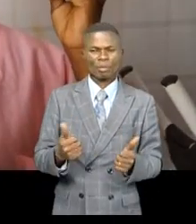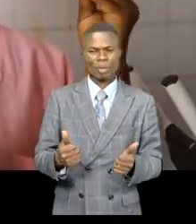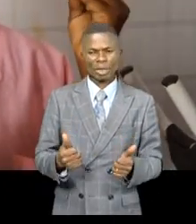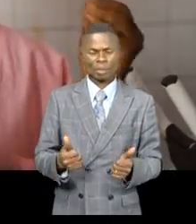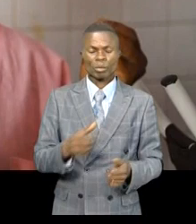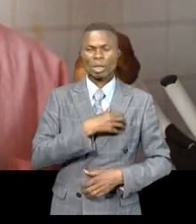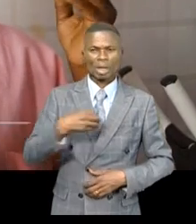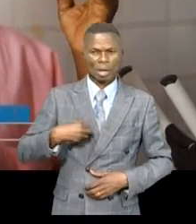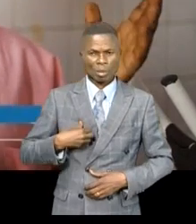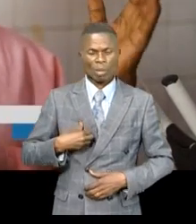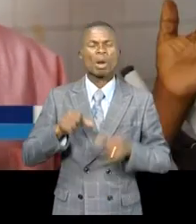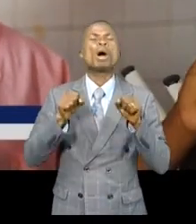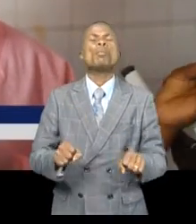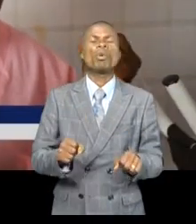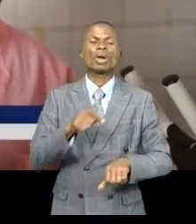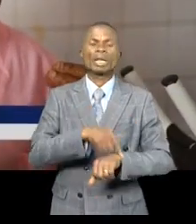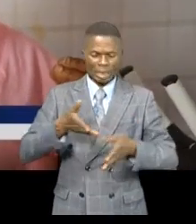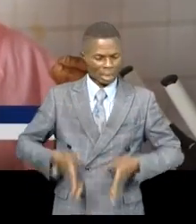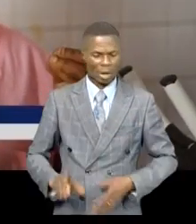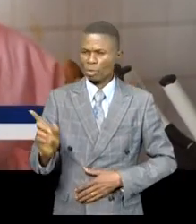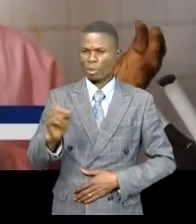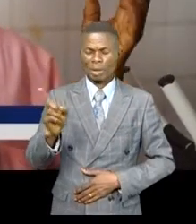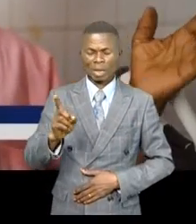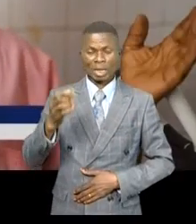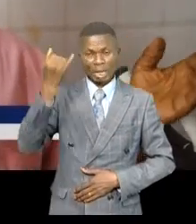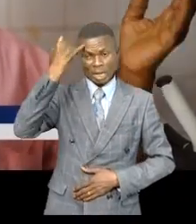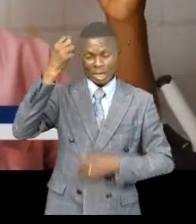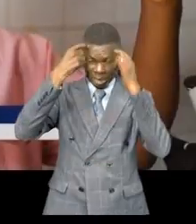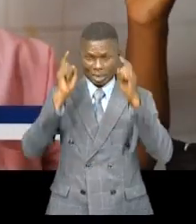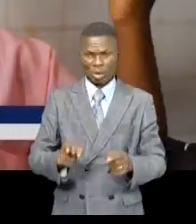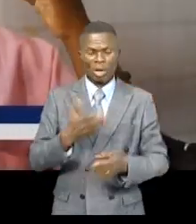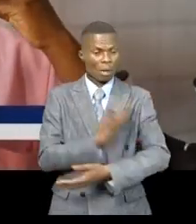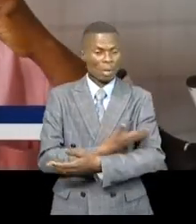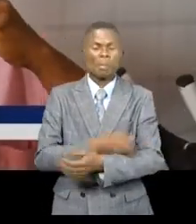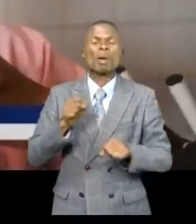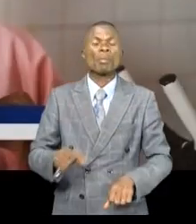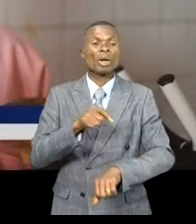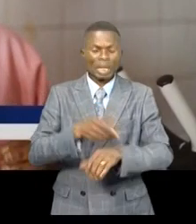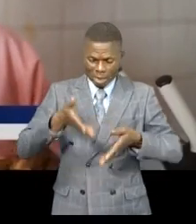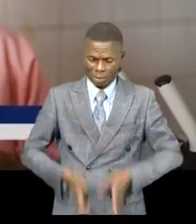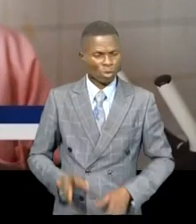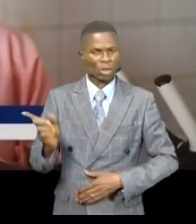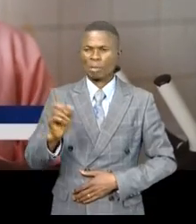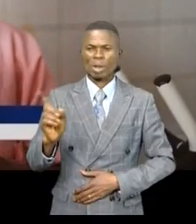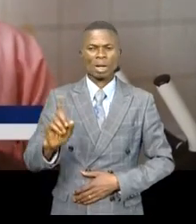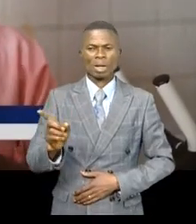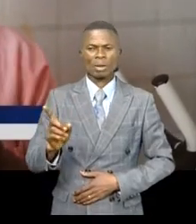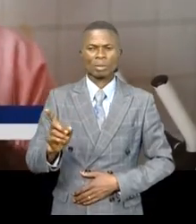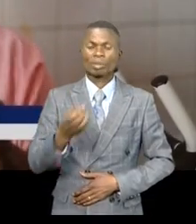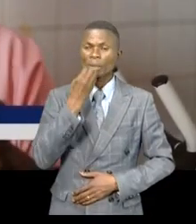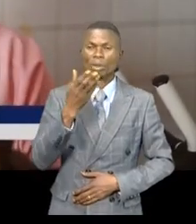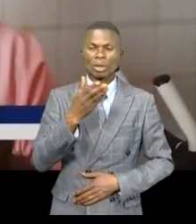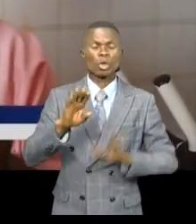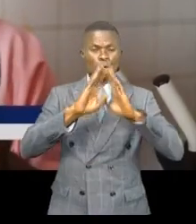ne peut pas mourir en donnant une vie, c'est ça notre devise. Et un enfant ne peut pas mourir en venant au monde. Si toutes